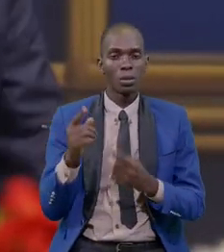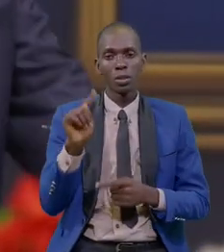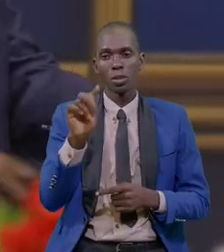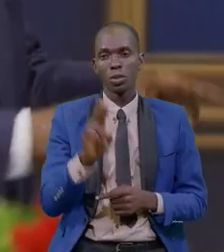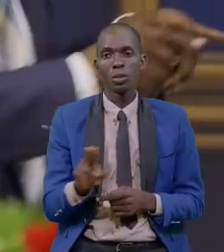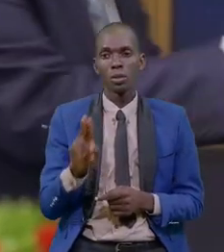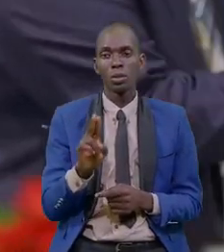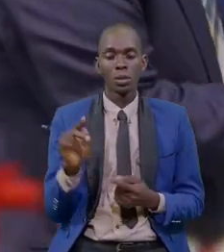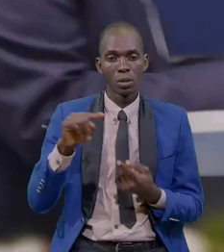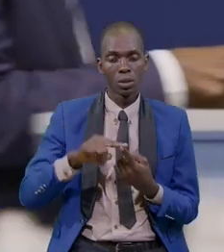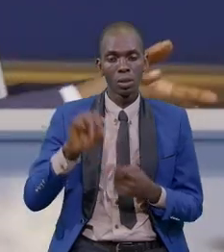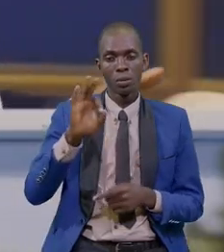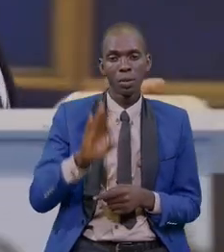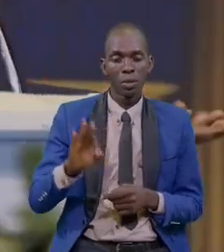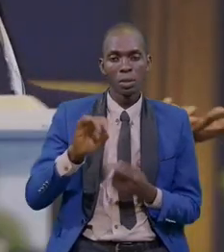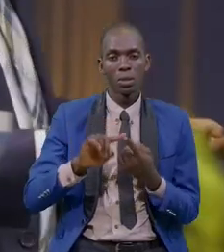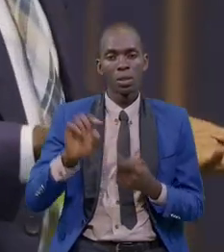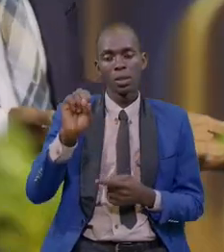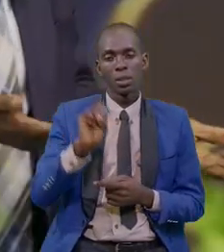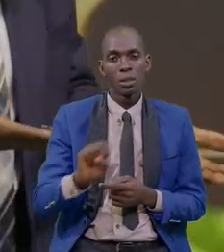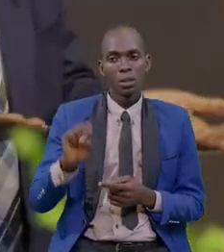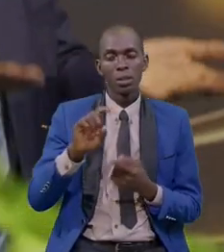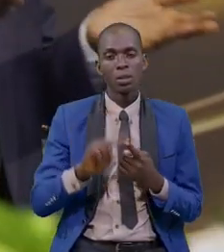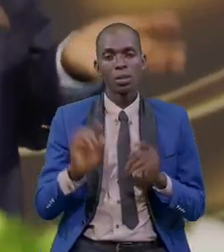ces jours, du jeudi jusqu'à aujourd'hui,